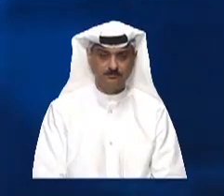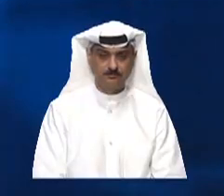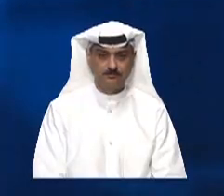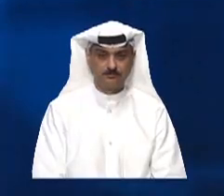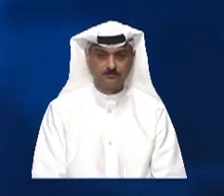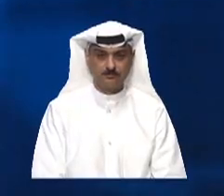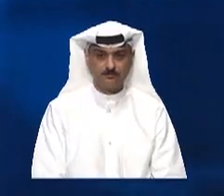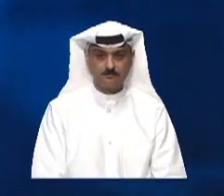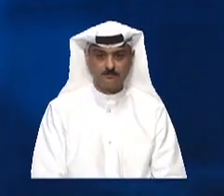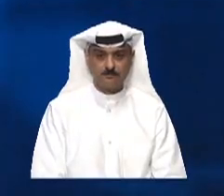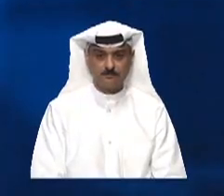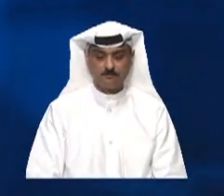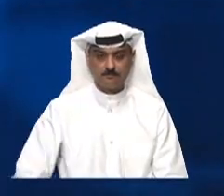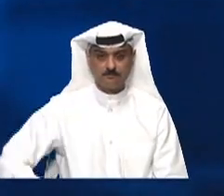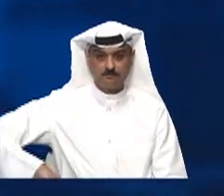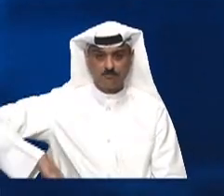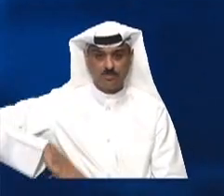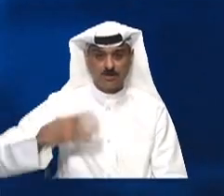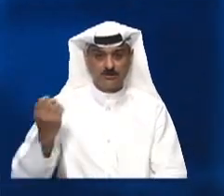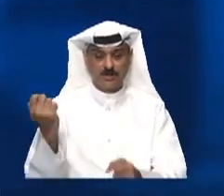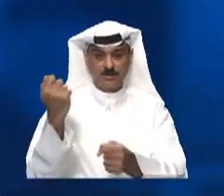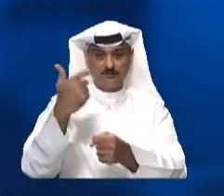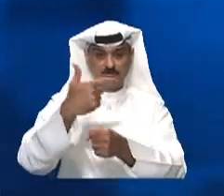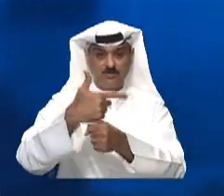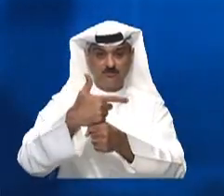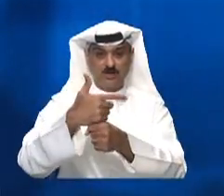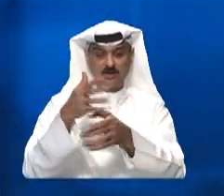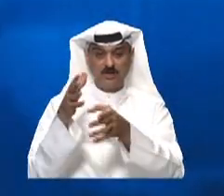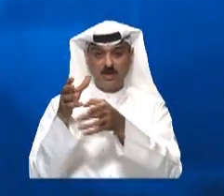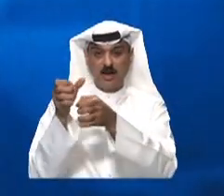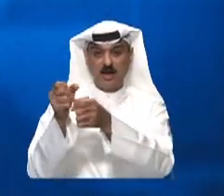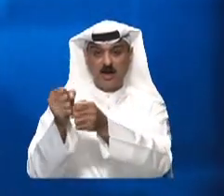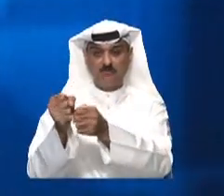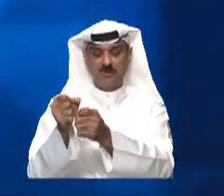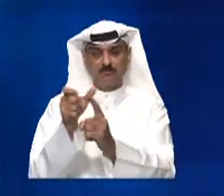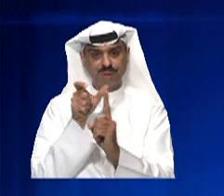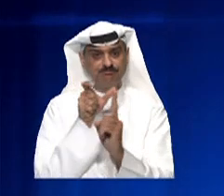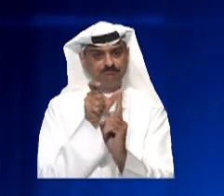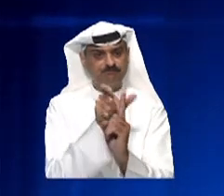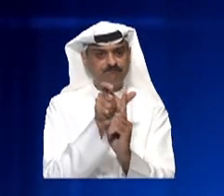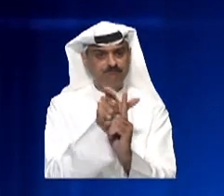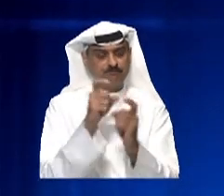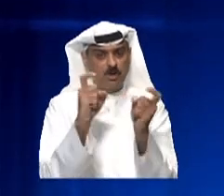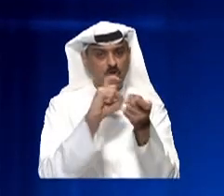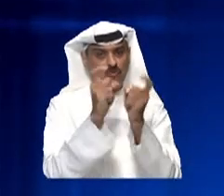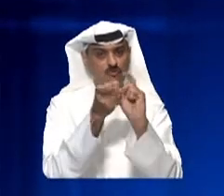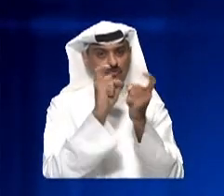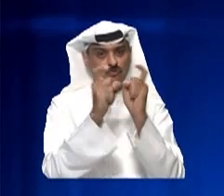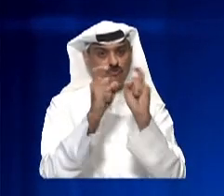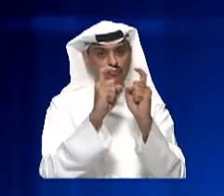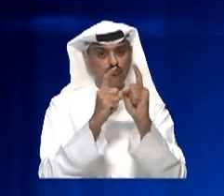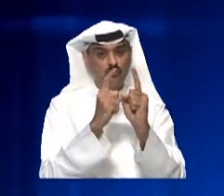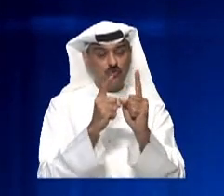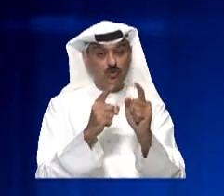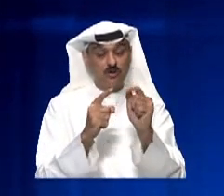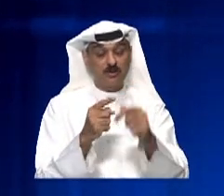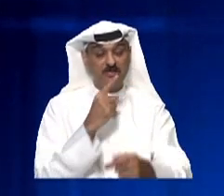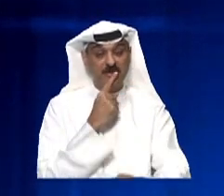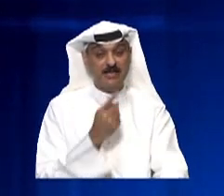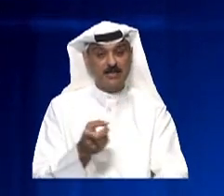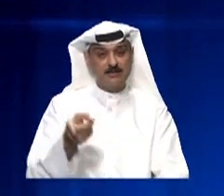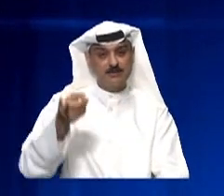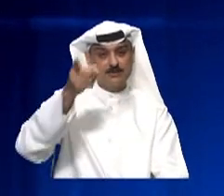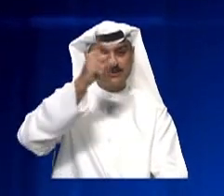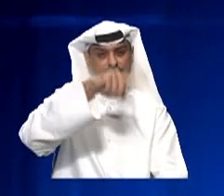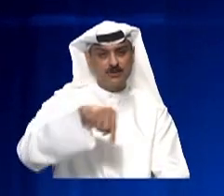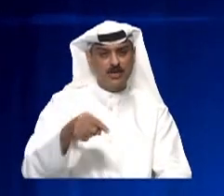يشمل سمو ولي العهد الشيخ مشعل الأحمد الجابر الصباح حفظه الله برعايته بطولة سمو ولي العهد السنوية الثانية الكبرى